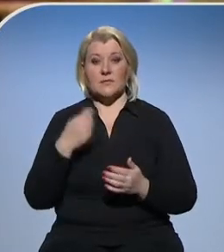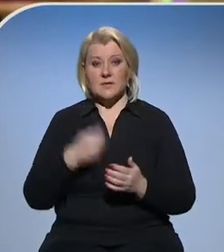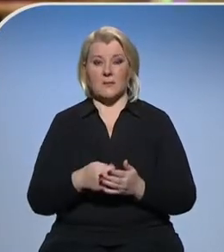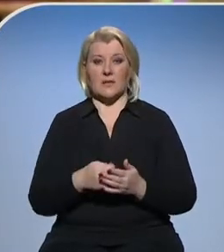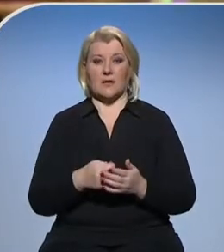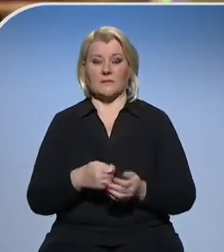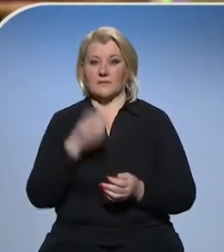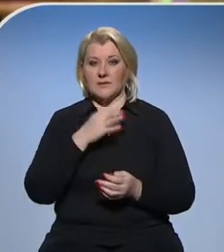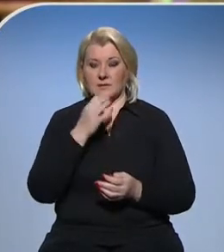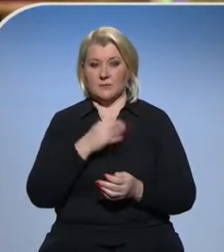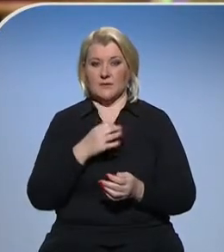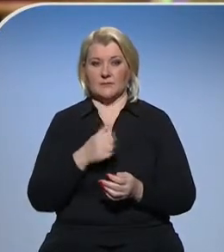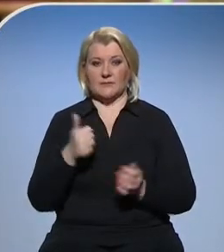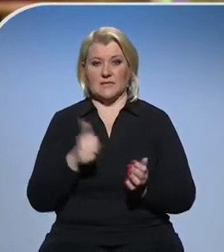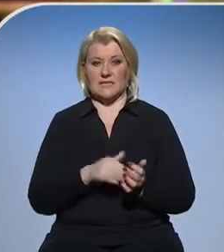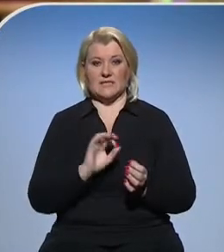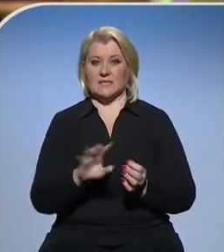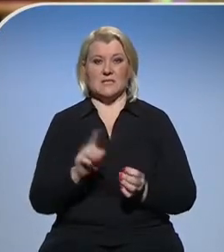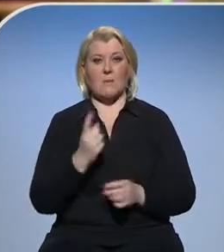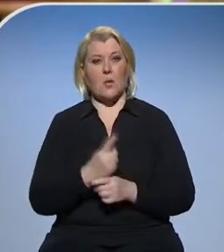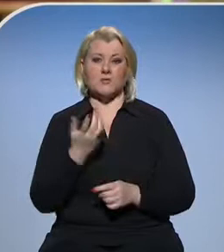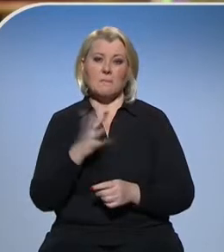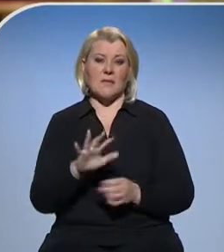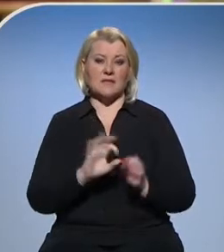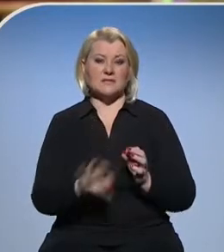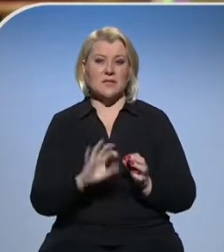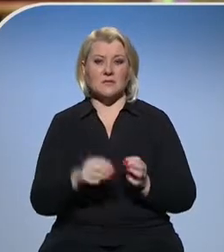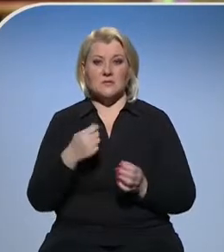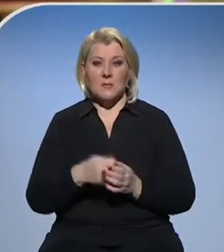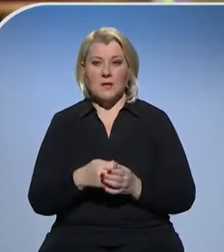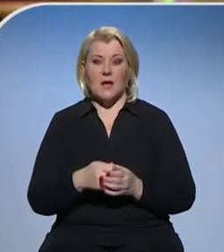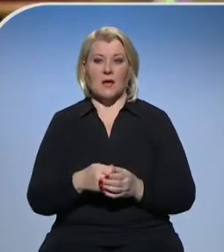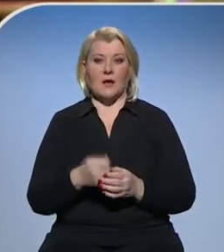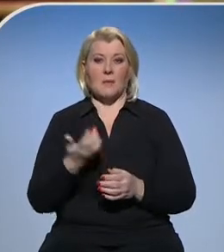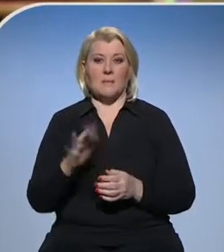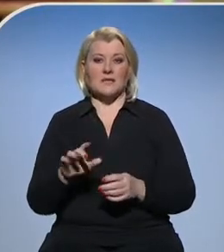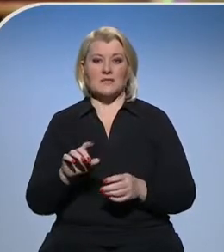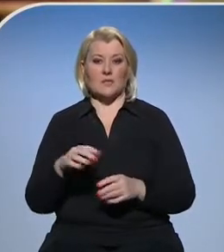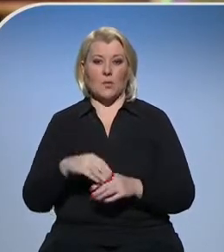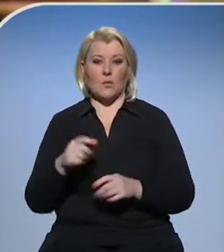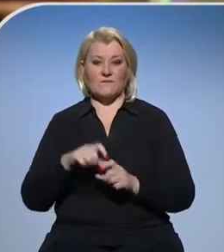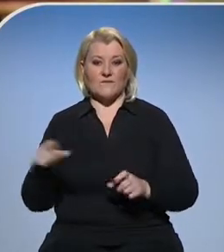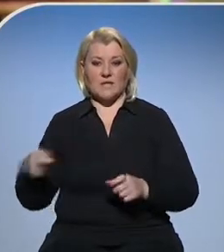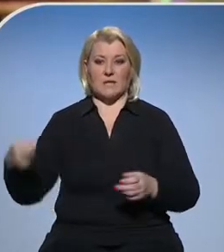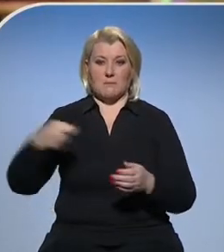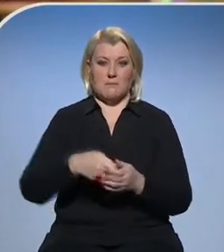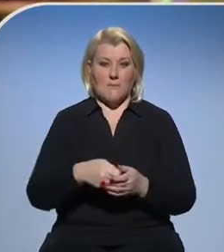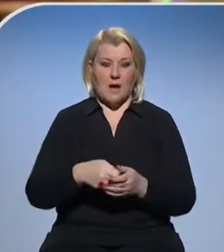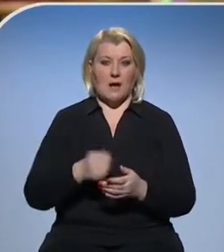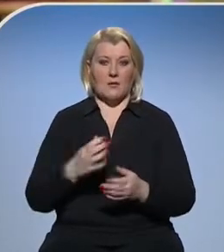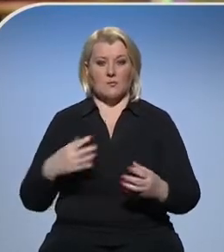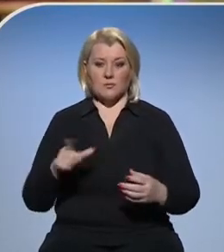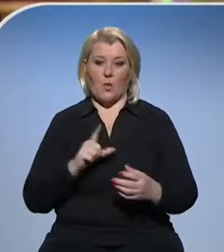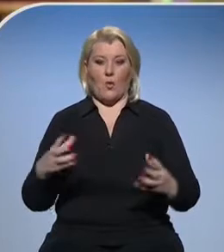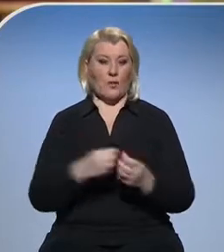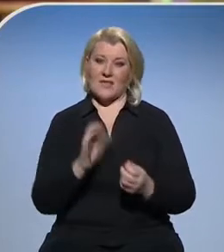neposílám, dejme tomu tisícovku, ale třeba jenom pětistovku, tak to není tak, že když mi tam druhou pětistovku pošle firma, tak jako mi ten stát ještě dosype. To si skutečně